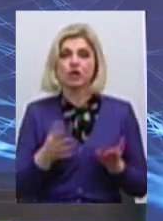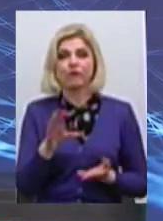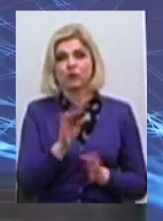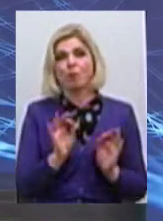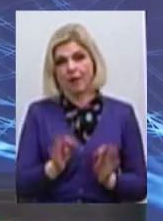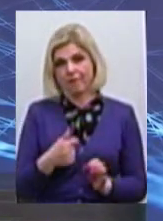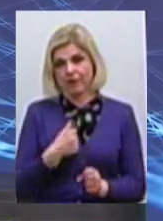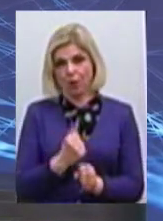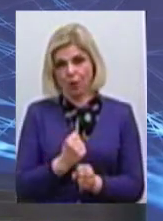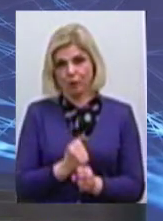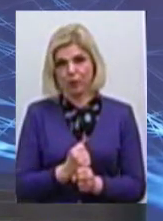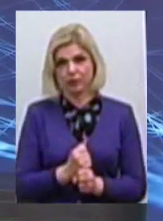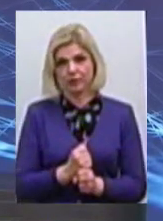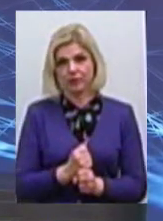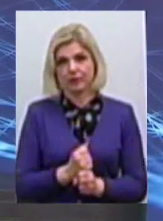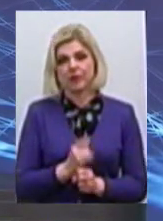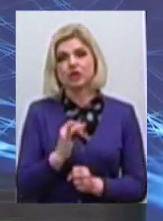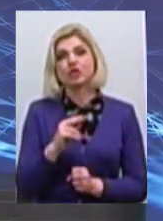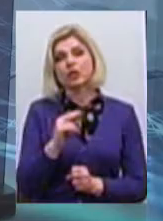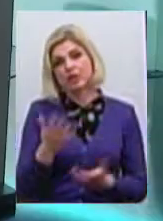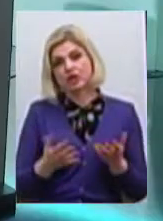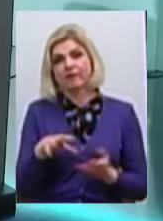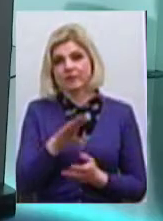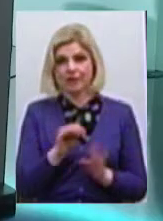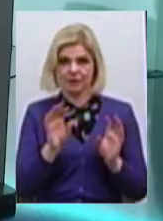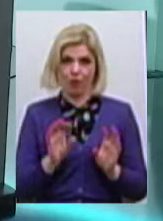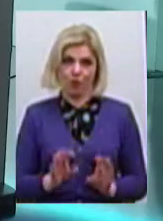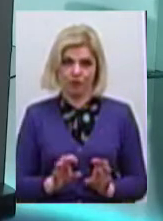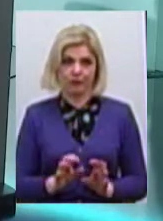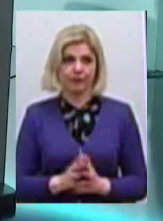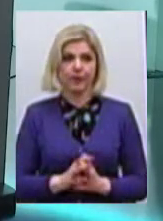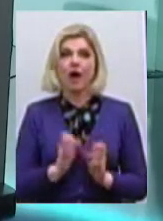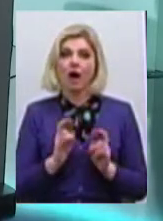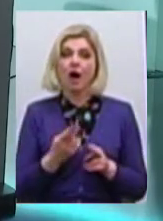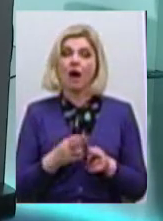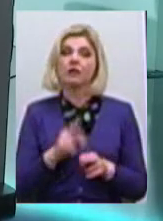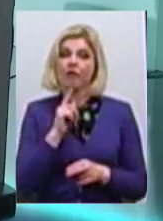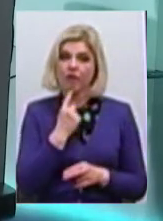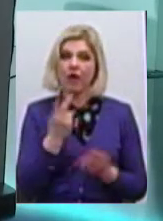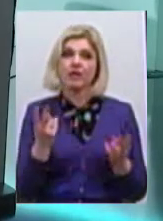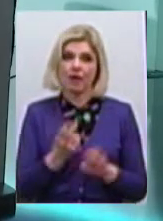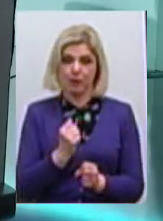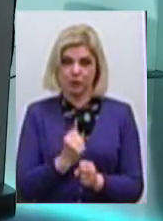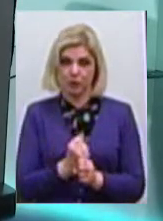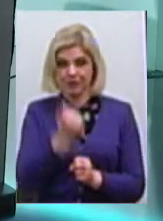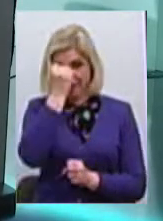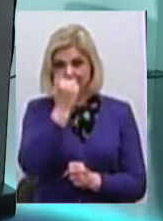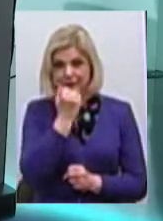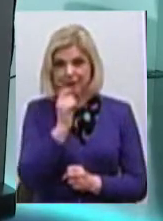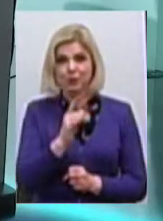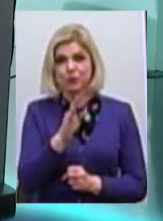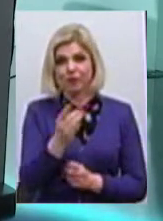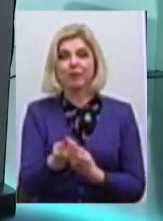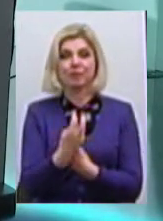я роблю, і чи все законно. Як це не було б важко, але це треба зробити. Спасибі вам, що ви завітали до